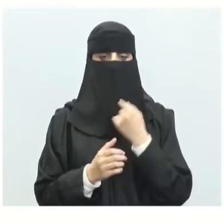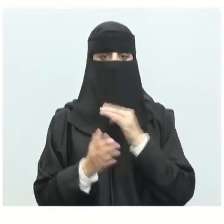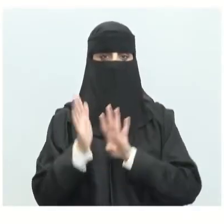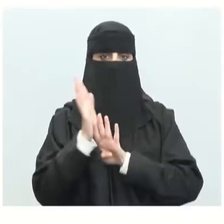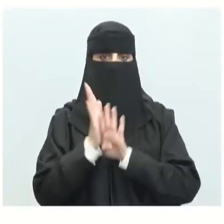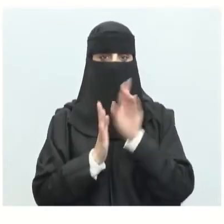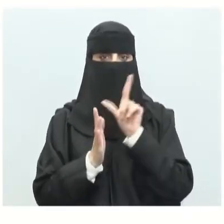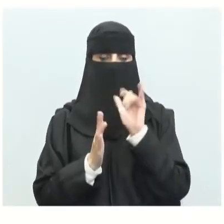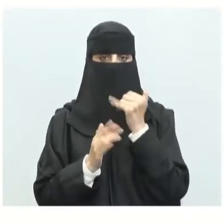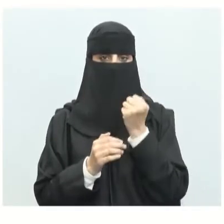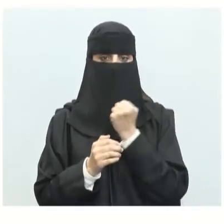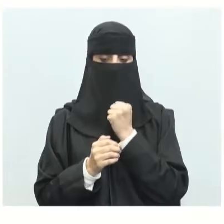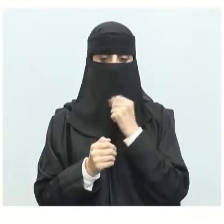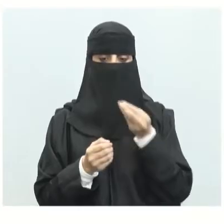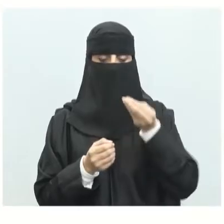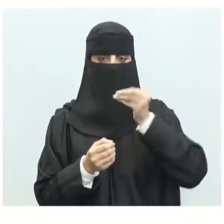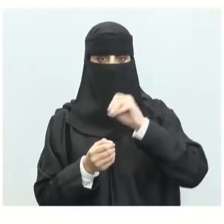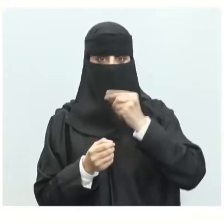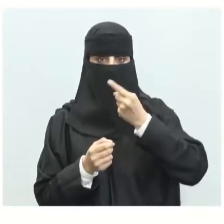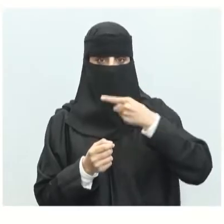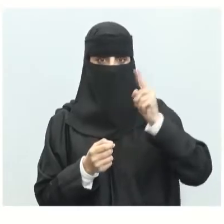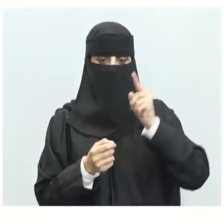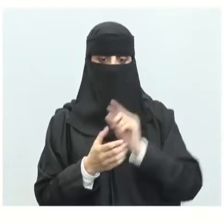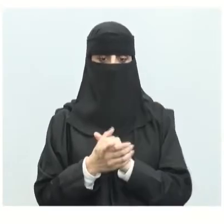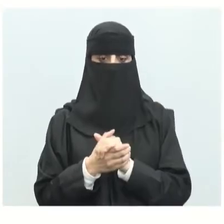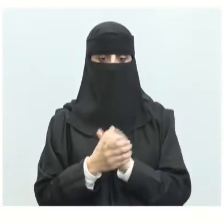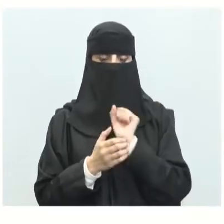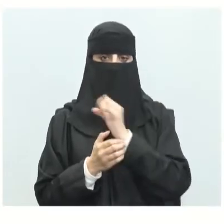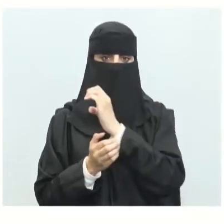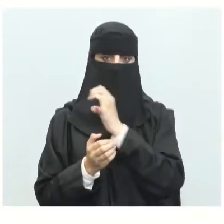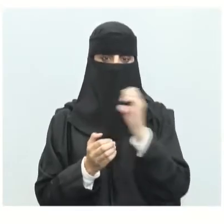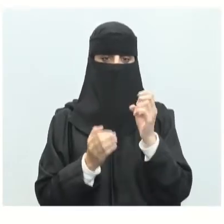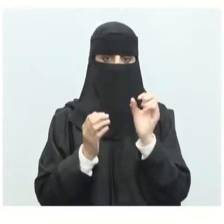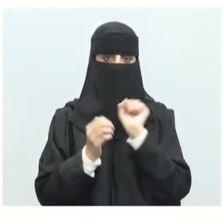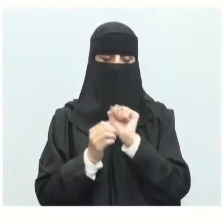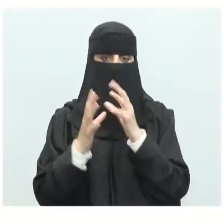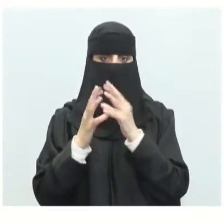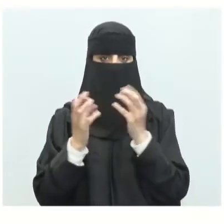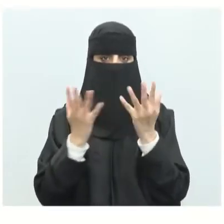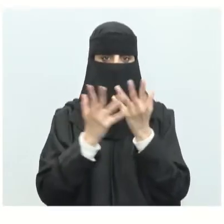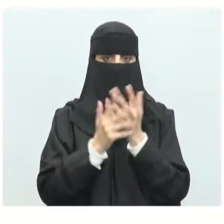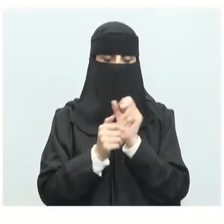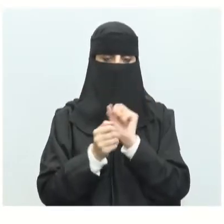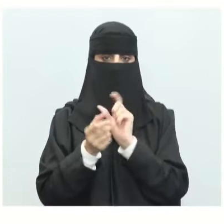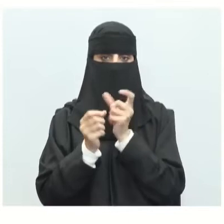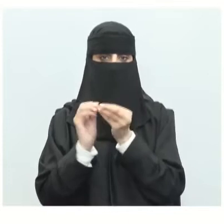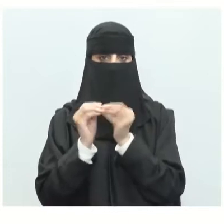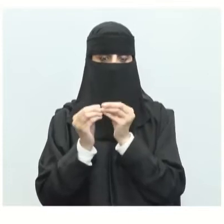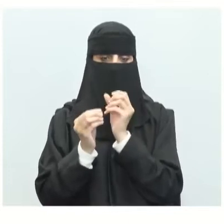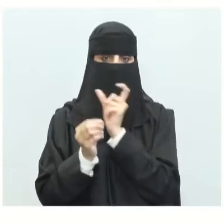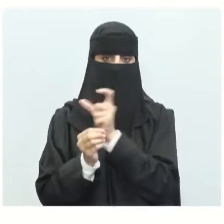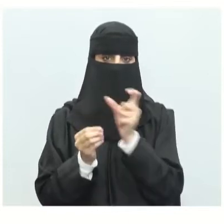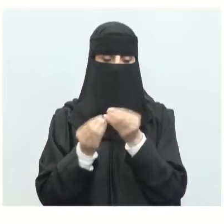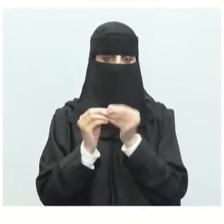لغتي اضعوا اشاره صح يمينا المعنى المناسب لما لون بالازرق في كل